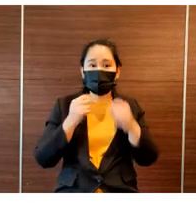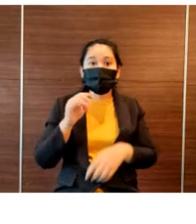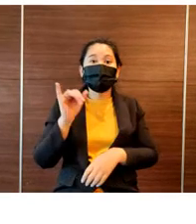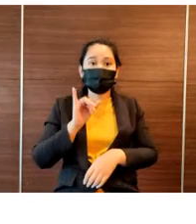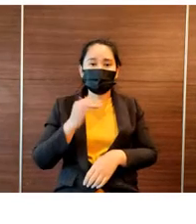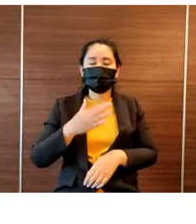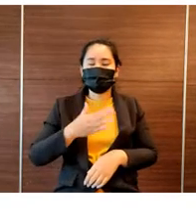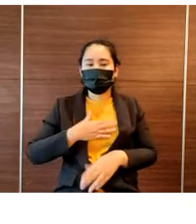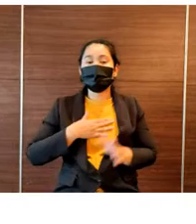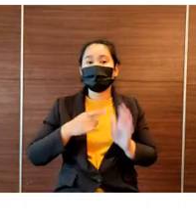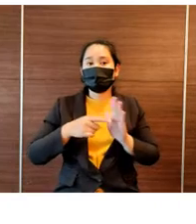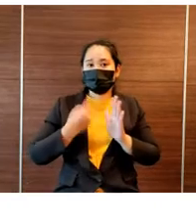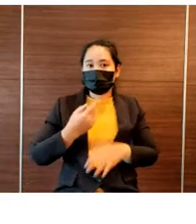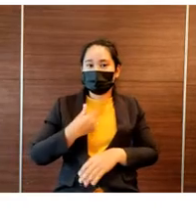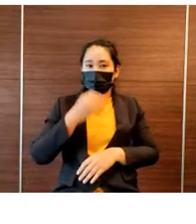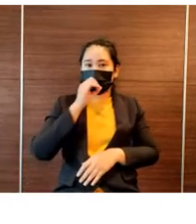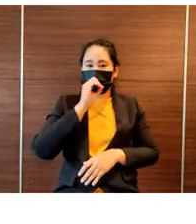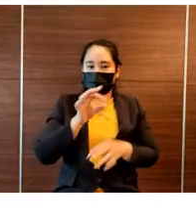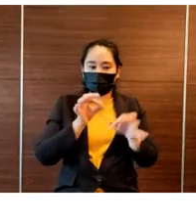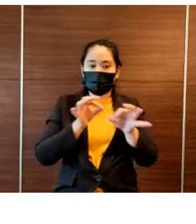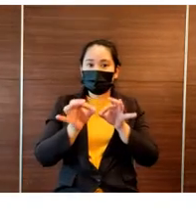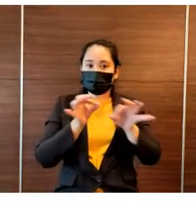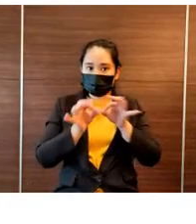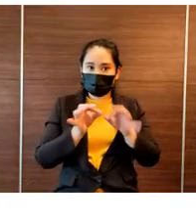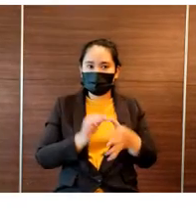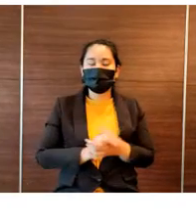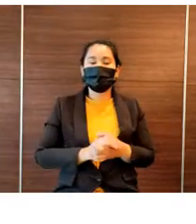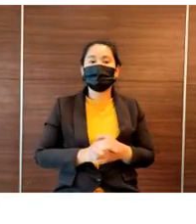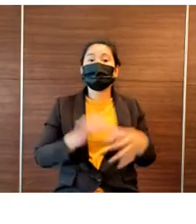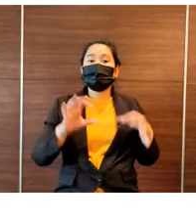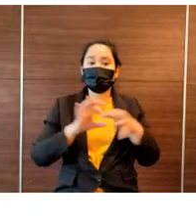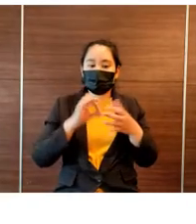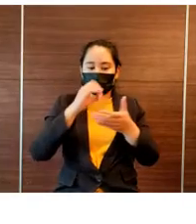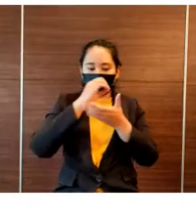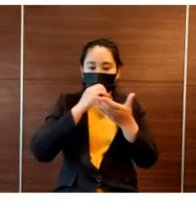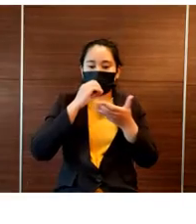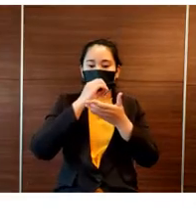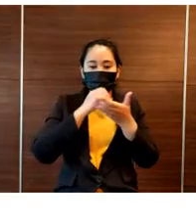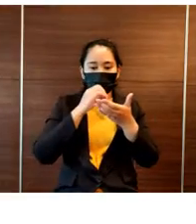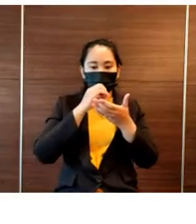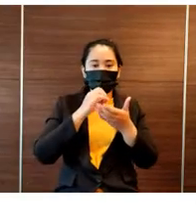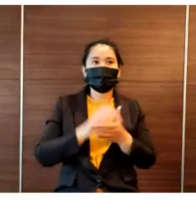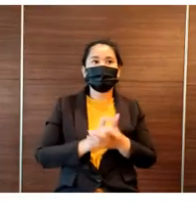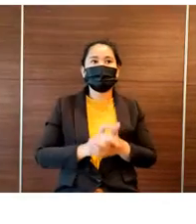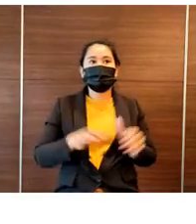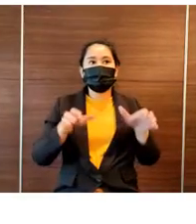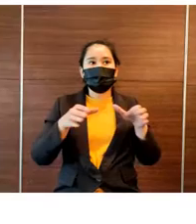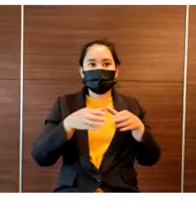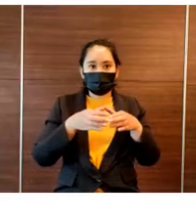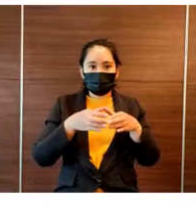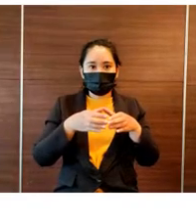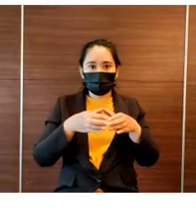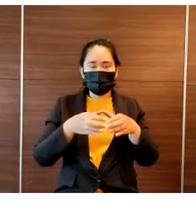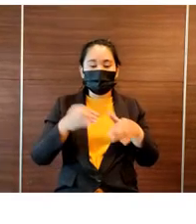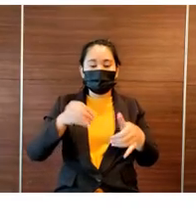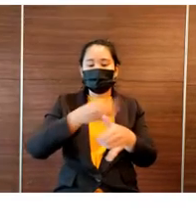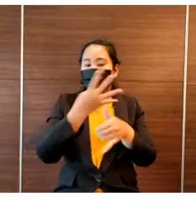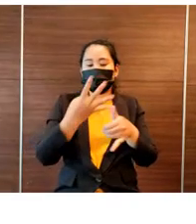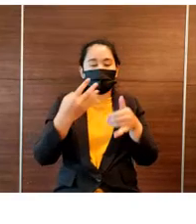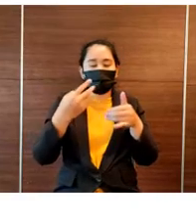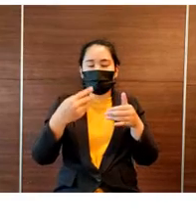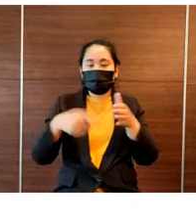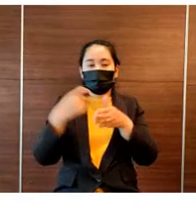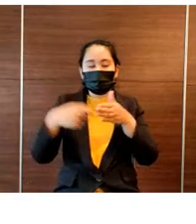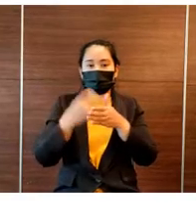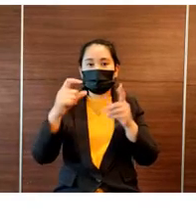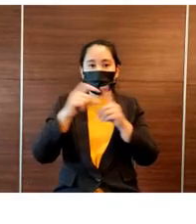ค่ะ ขออนุญาตออกตัวก่อนว่าพอเรื่องสารเสพติดในมิติความหลากหลายทางเพศเนี่ยมันกว้างมาก